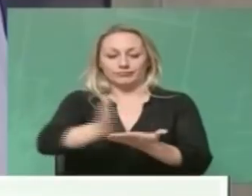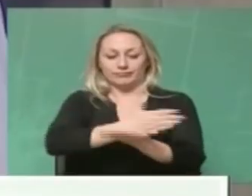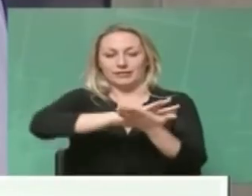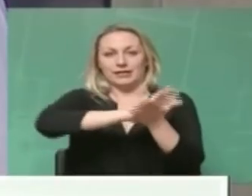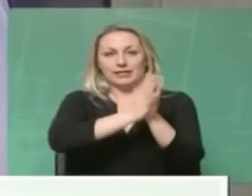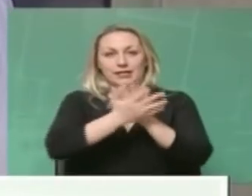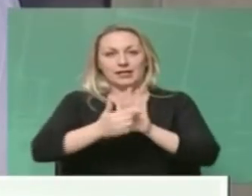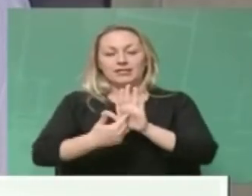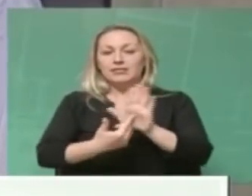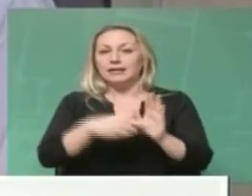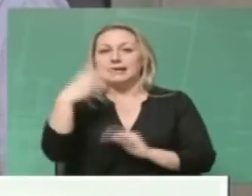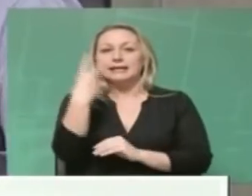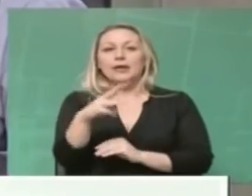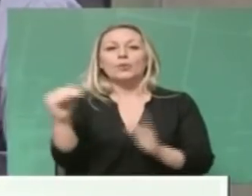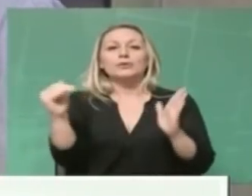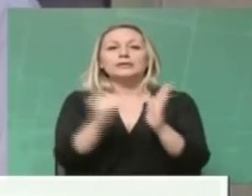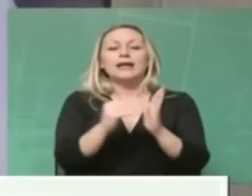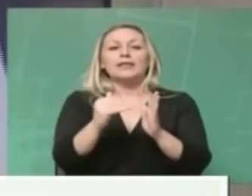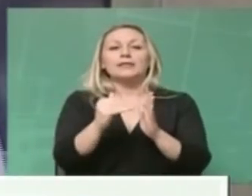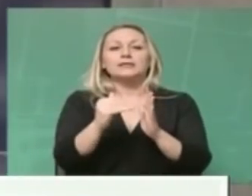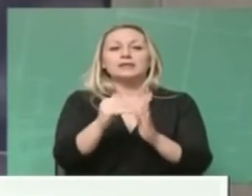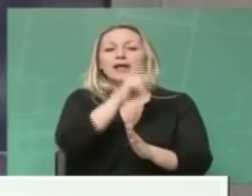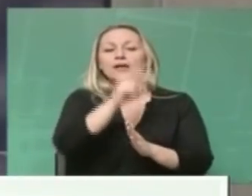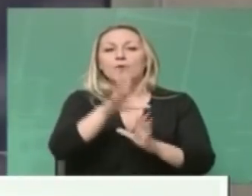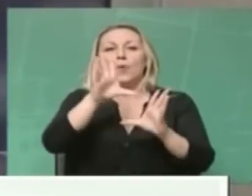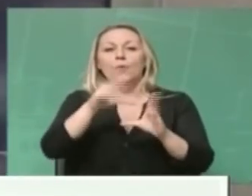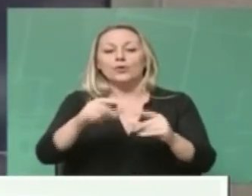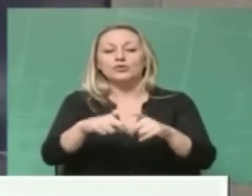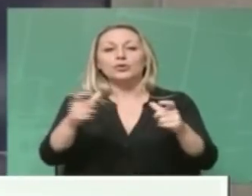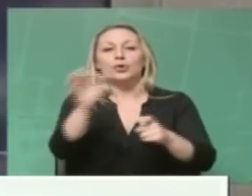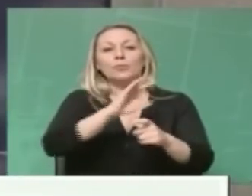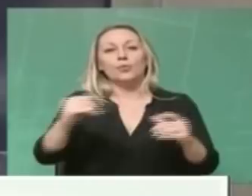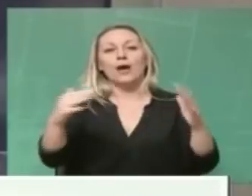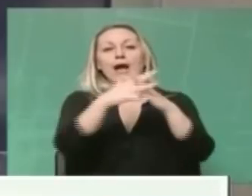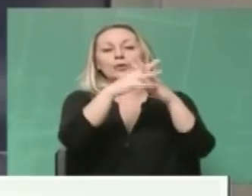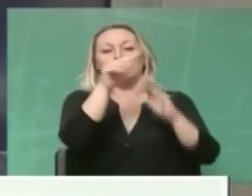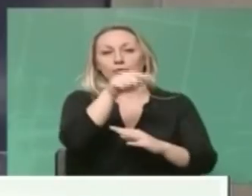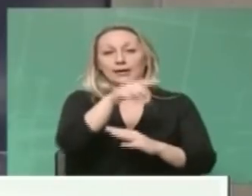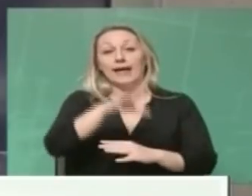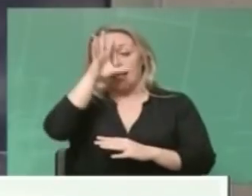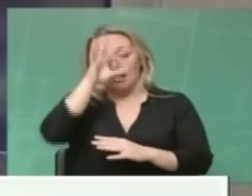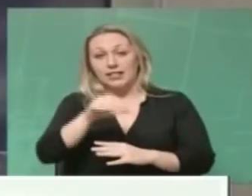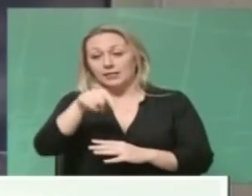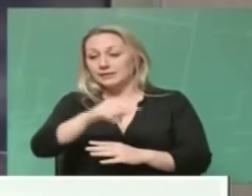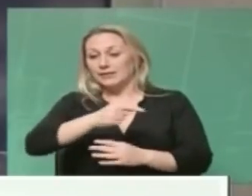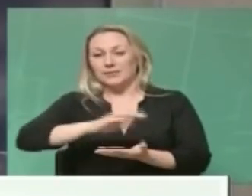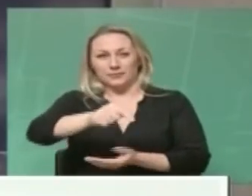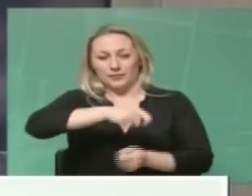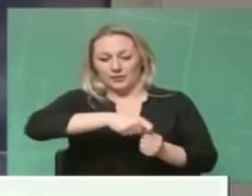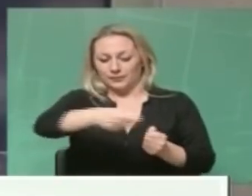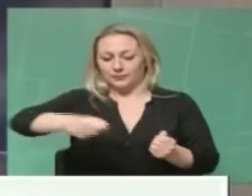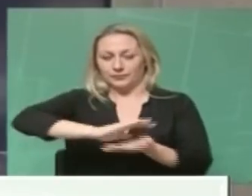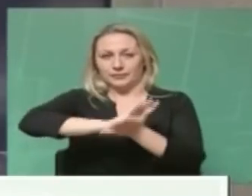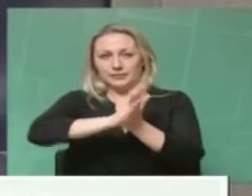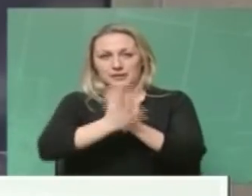μία ένδειξη 300.000 για σχολείο στην Άνω Πόλη. Πράγματι για τις απαλωτριώσεις, είναι ένα σχολείο στην Άνω Πόλη, είναι γύρω στα